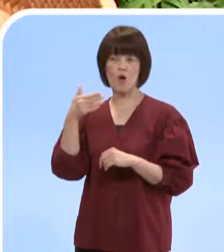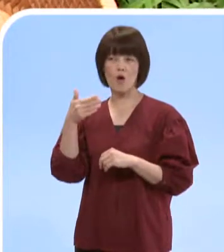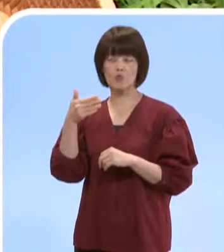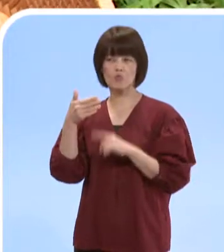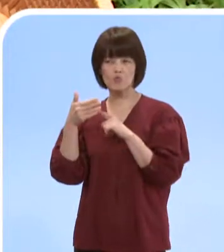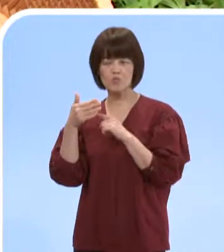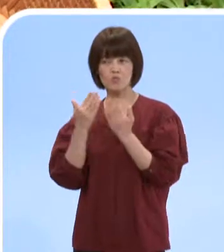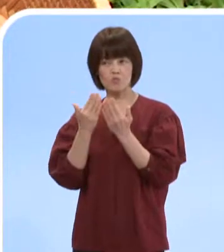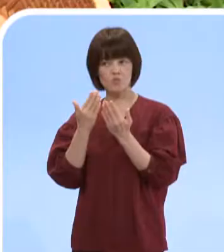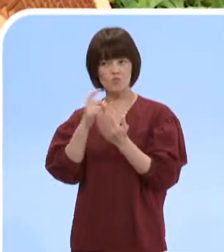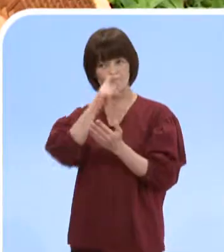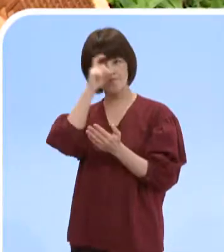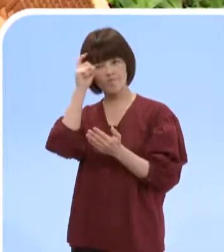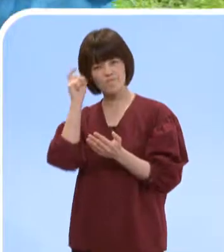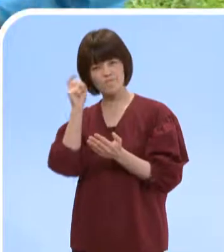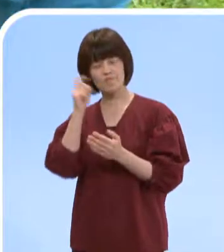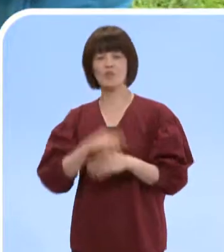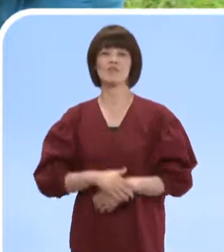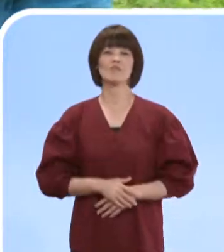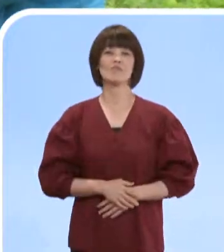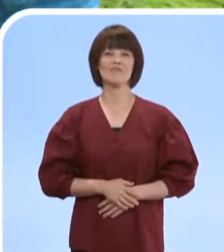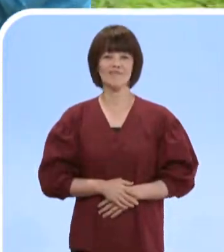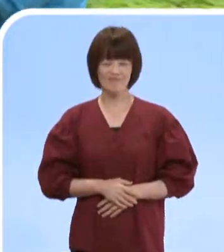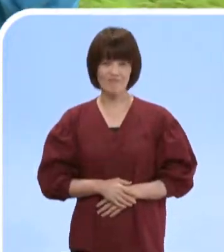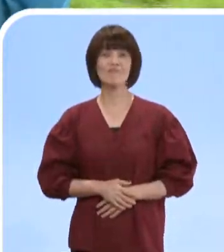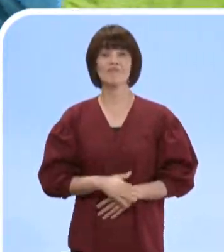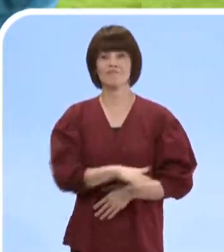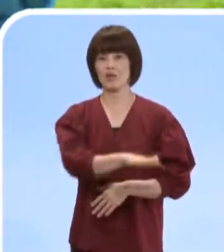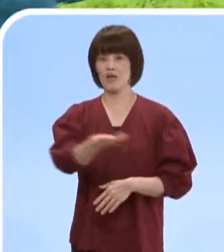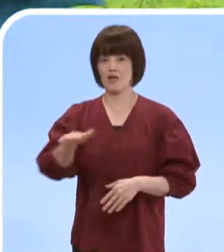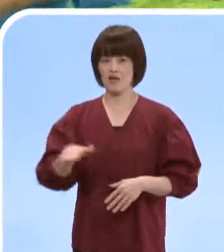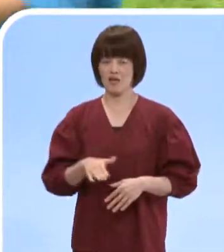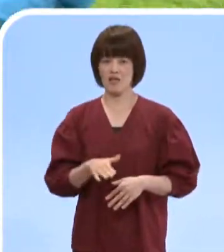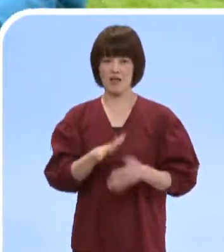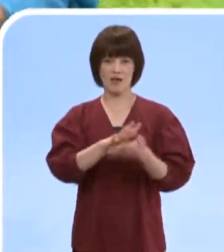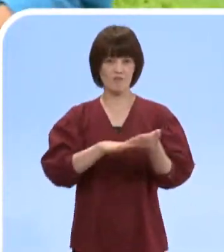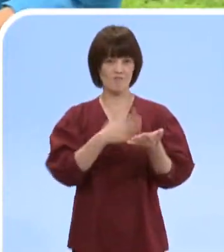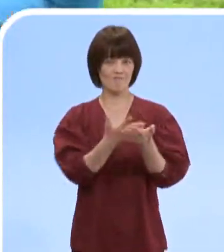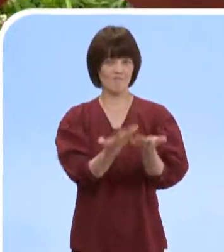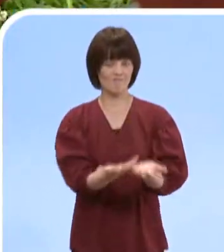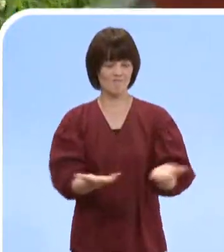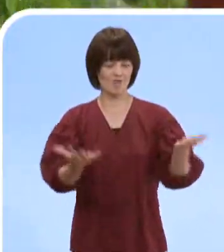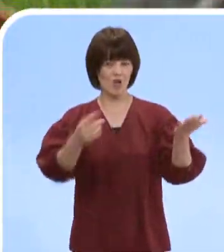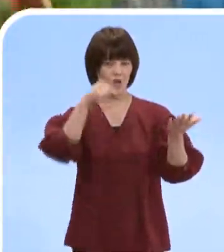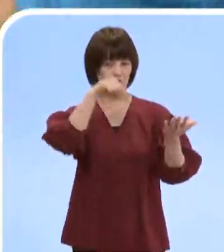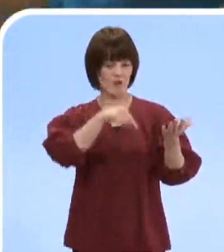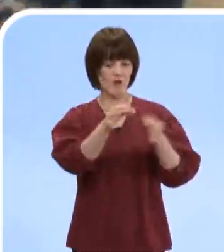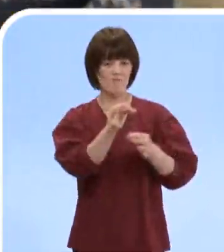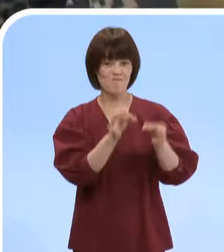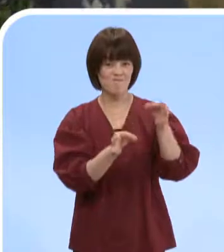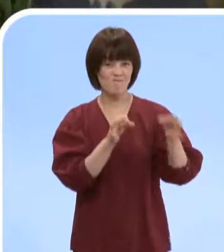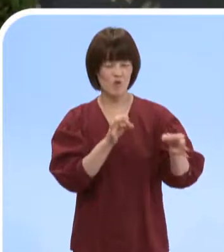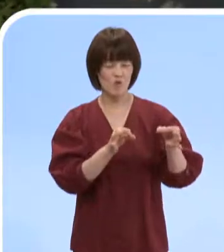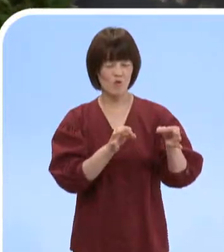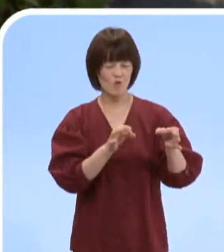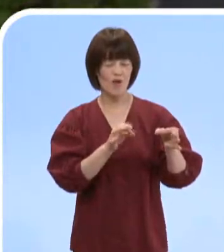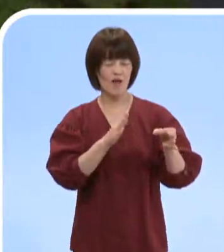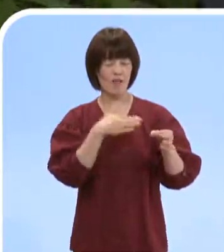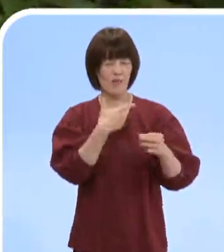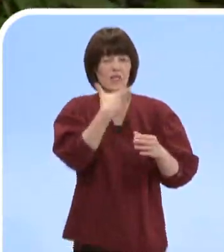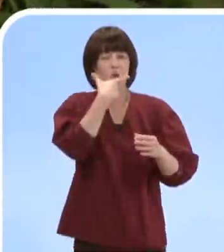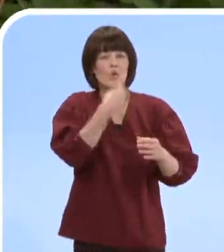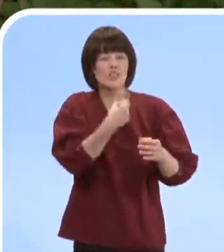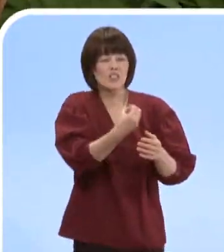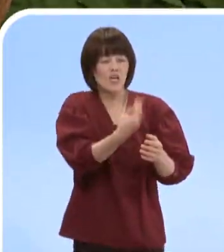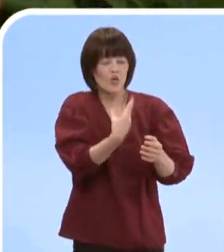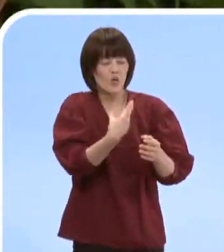体何でしょうか。 じゃあこの中からみんな1個、この子を私に食べ